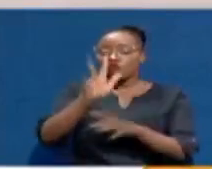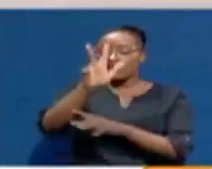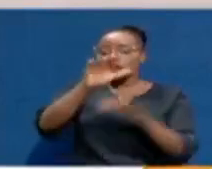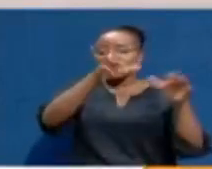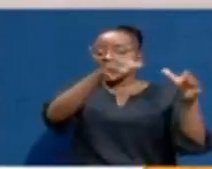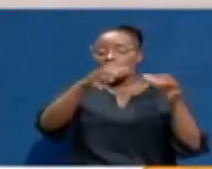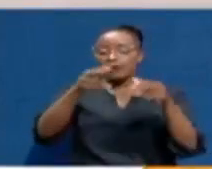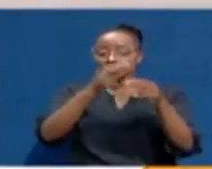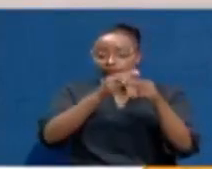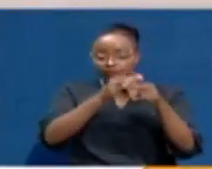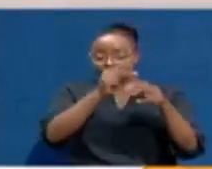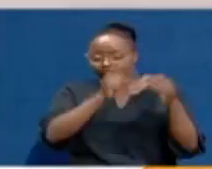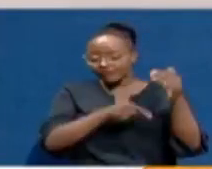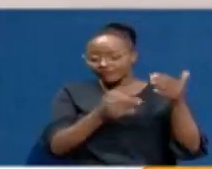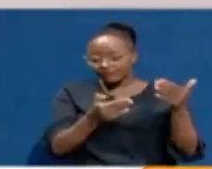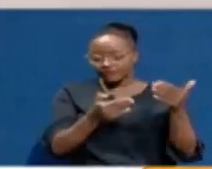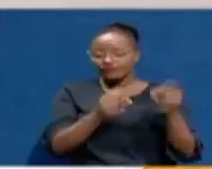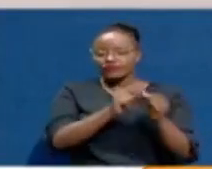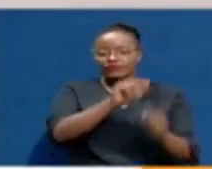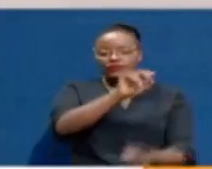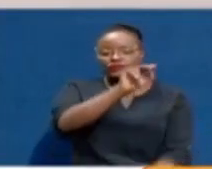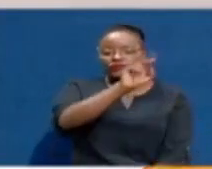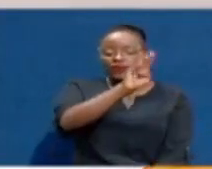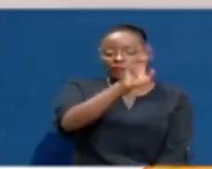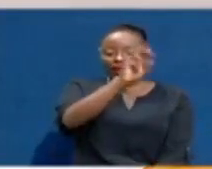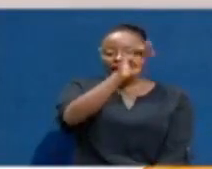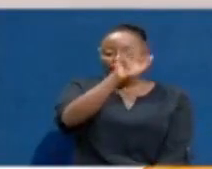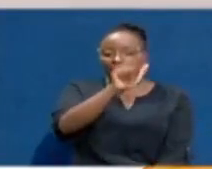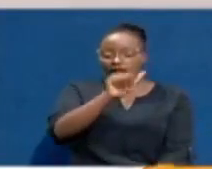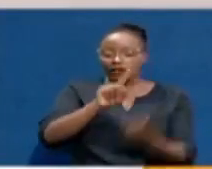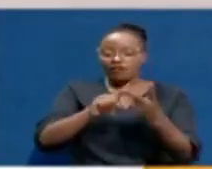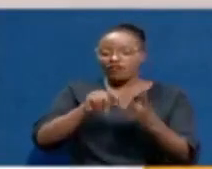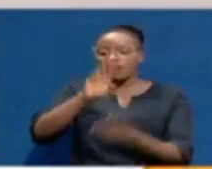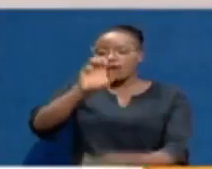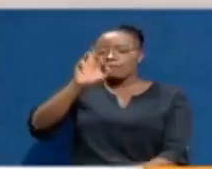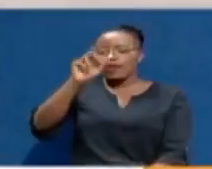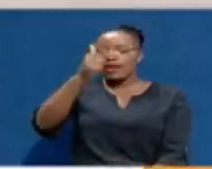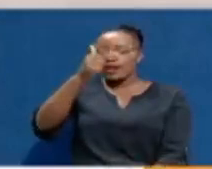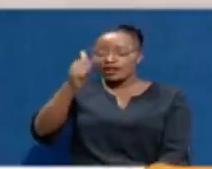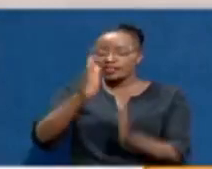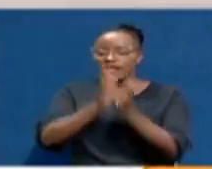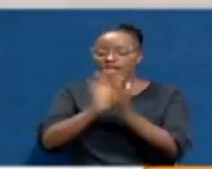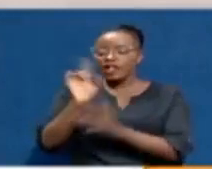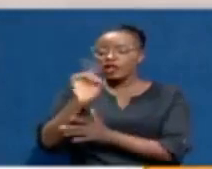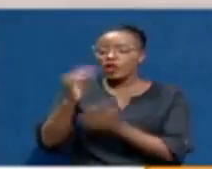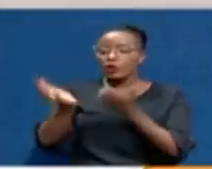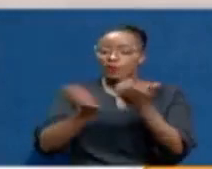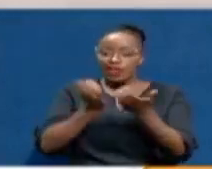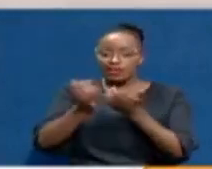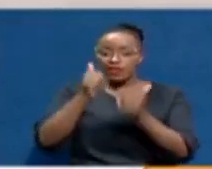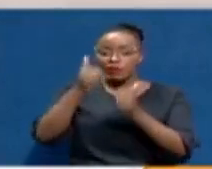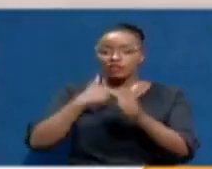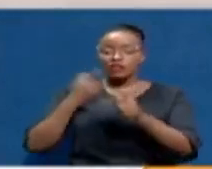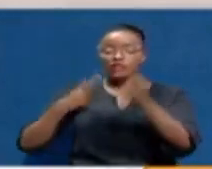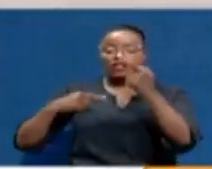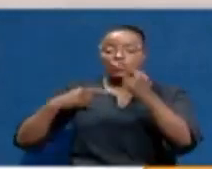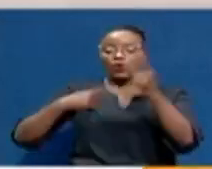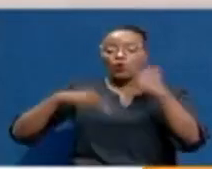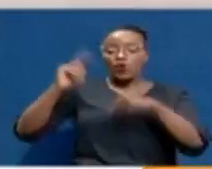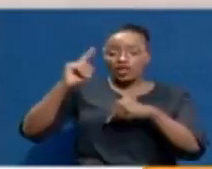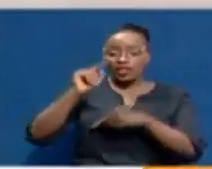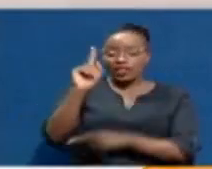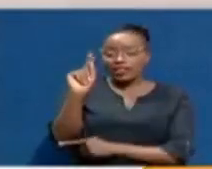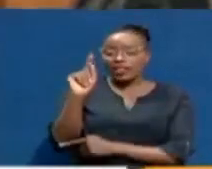tatu: kampuni ya nafaka ya Briema, kampuni ya Bennetts pamoja na Nairobi Enterprises zilizoshinda zabuni za